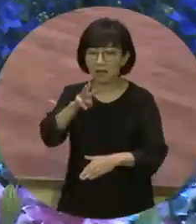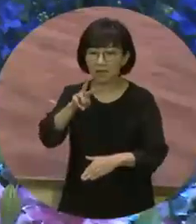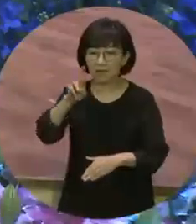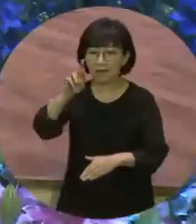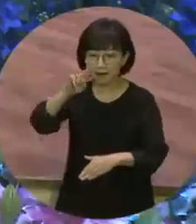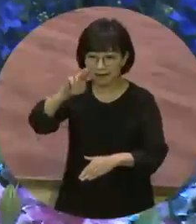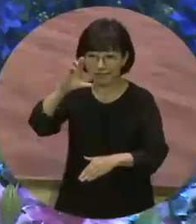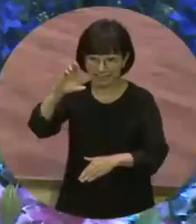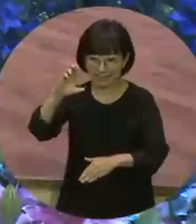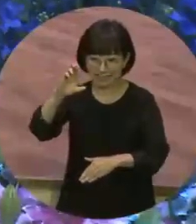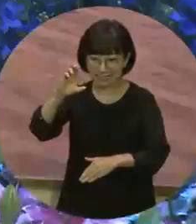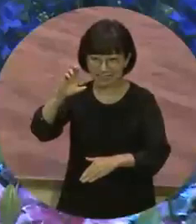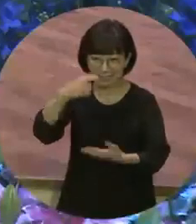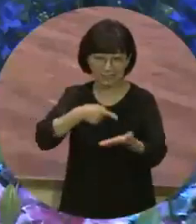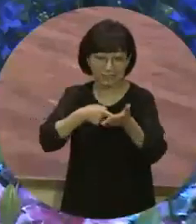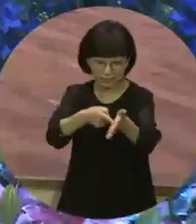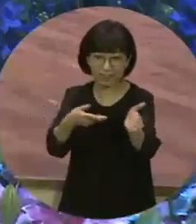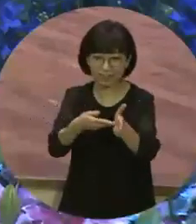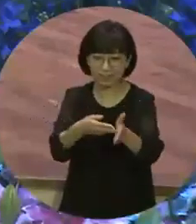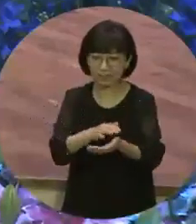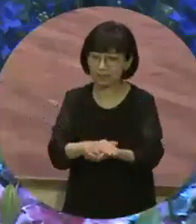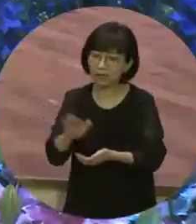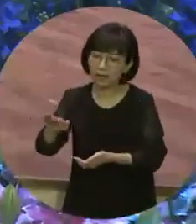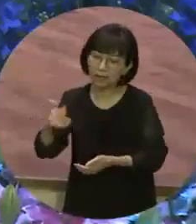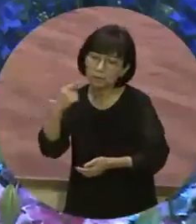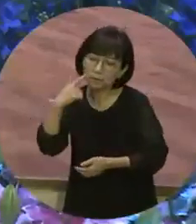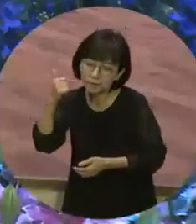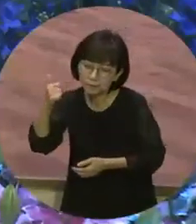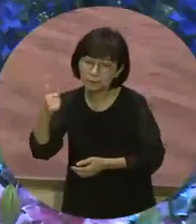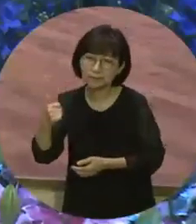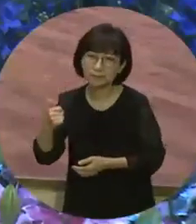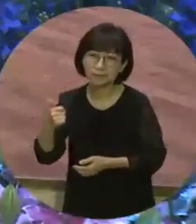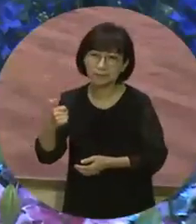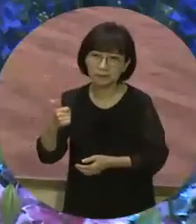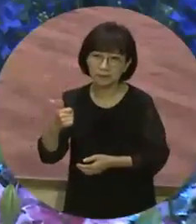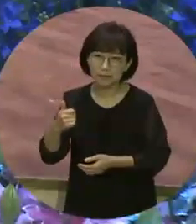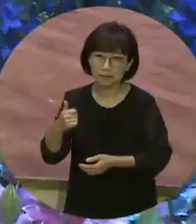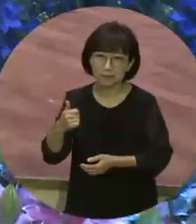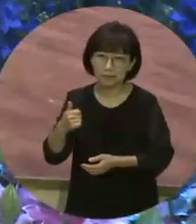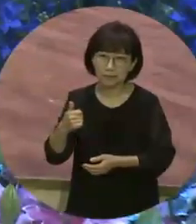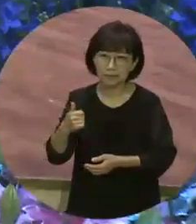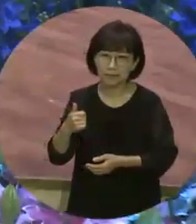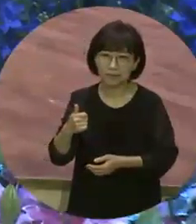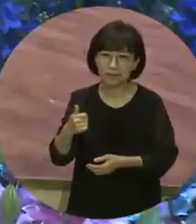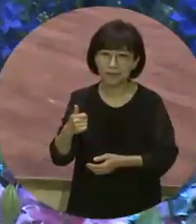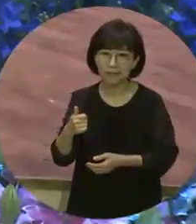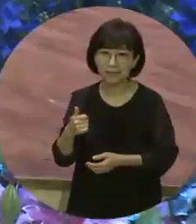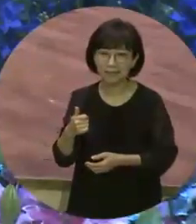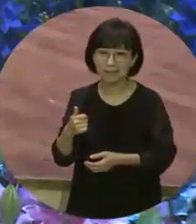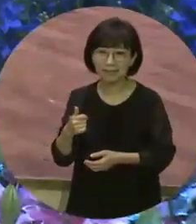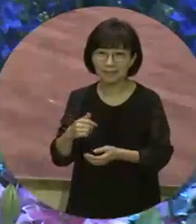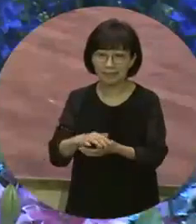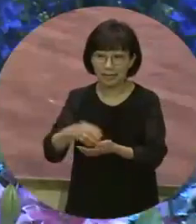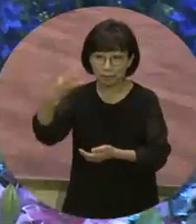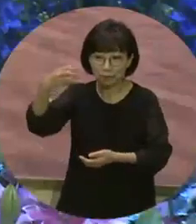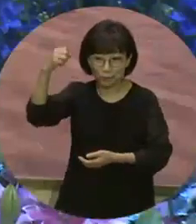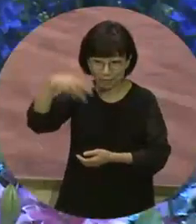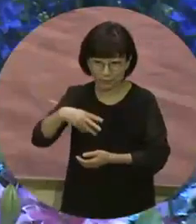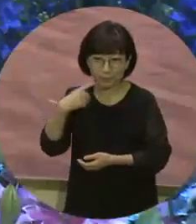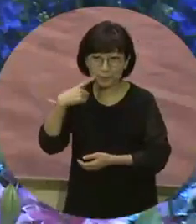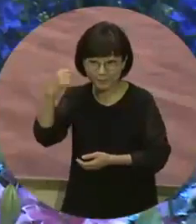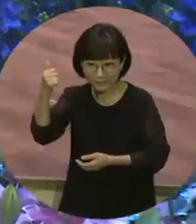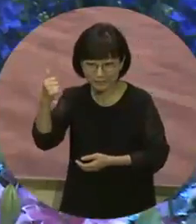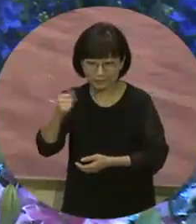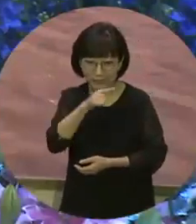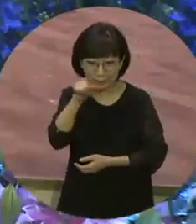그래서 목사님, WRC 가거든, 저 이야기했대요. 유 목사님하고 저 목사님 사진 찍어오라고,